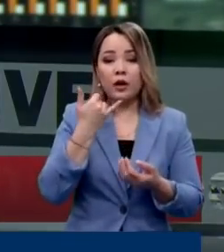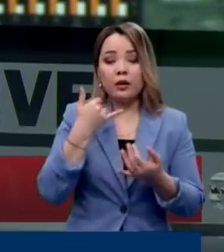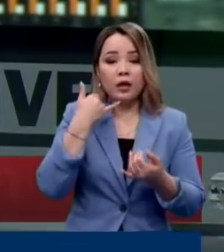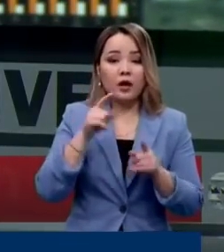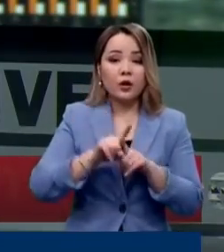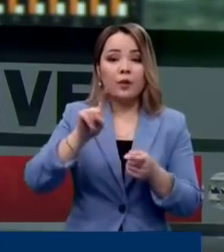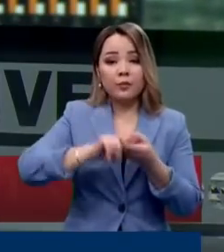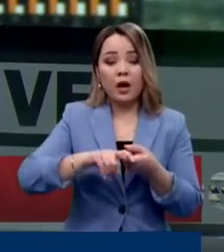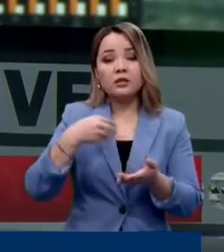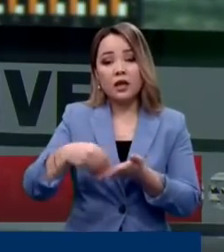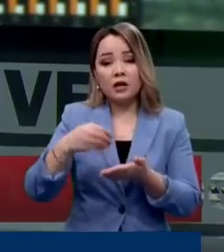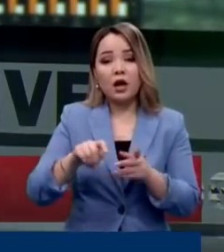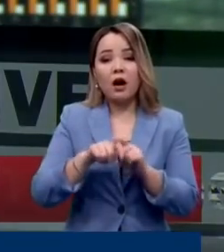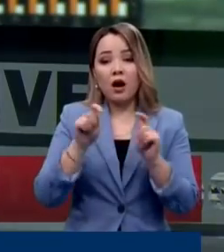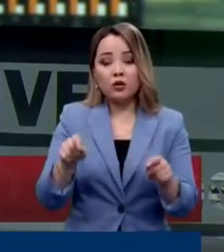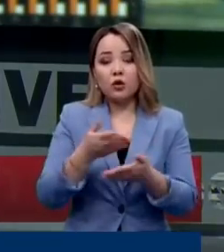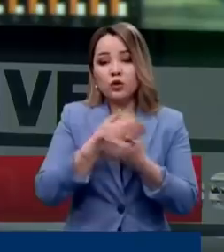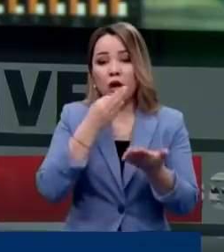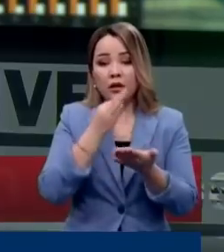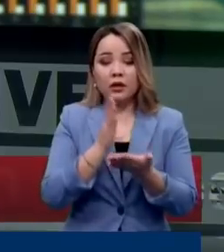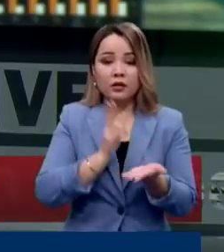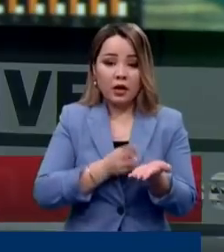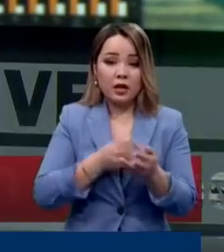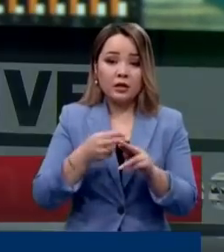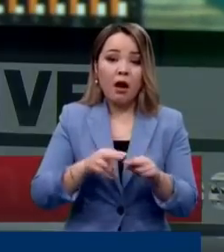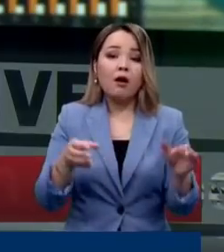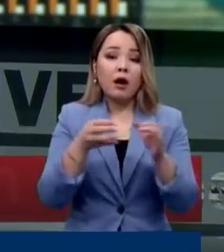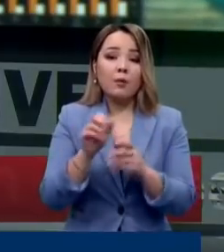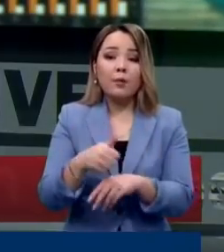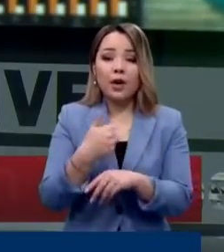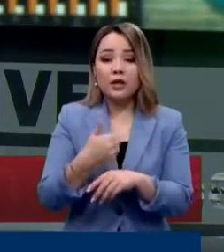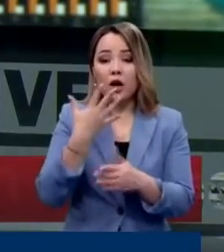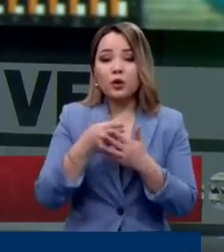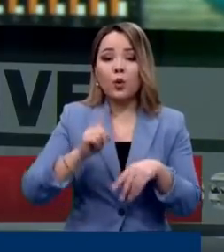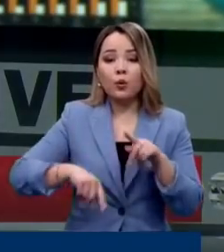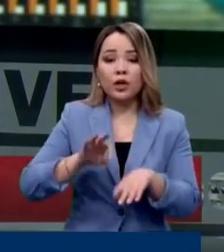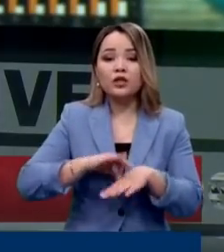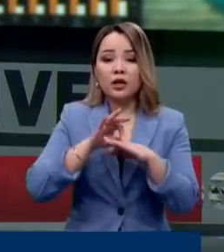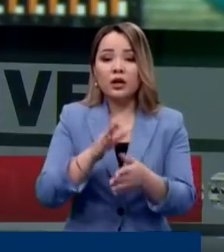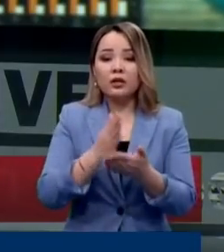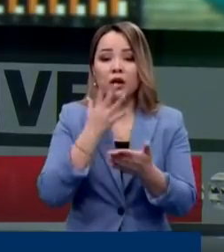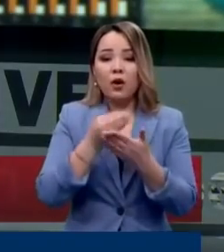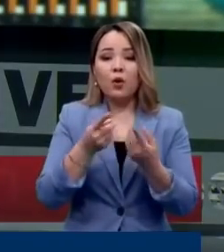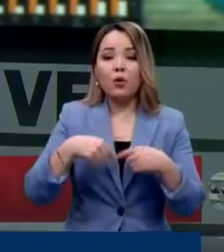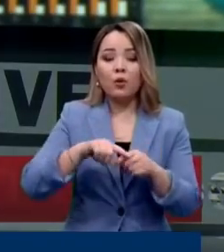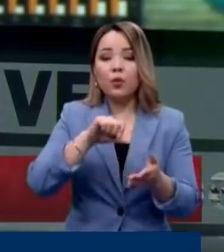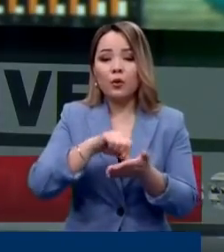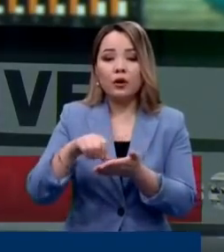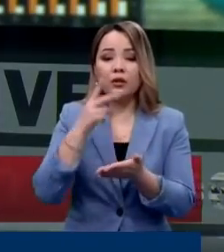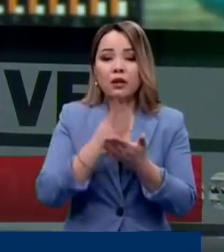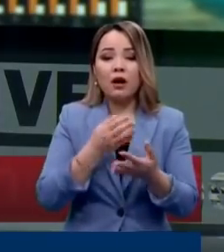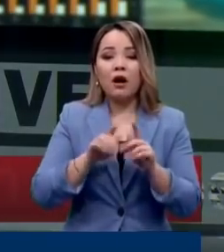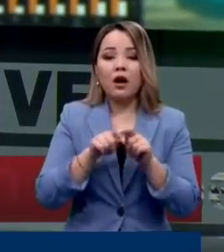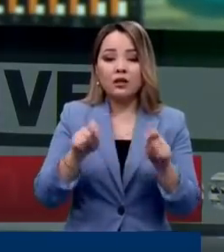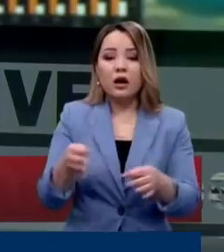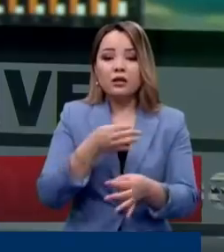алу процестері ашық емес деген айыптаулар бар. Сондықтан компания басшылығы отандық жеткізушілер және қоғам өкілдерімен ашық